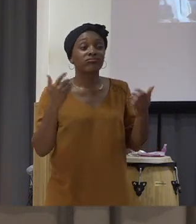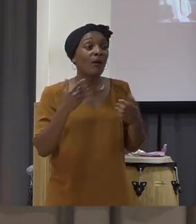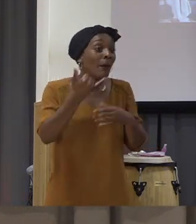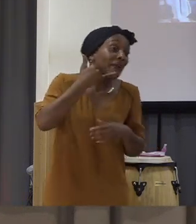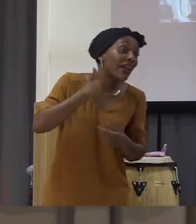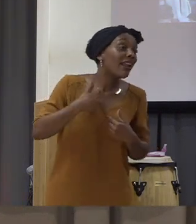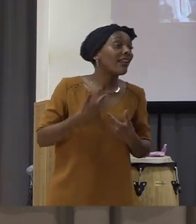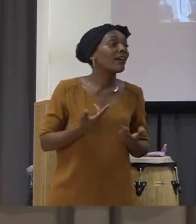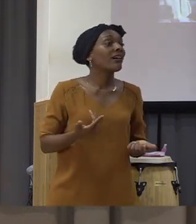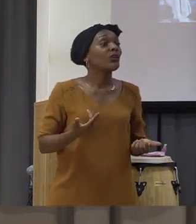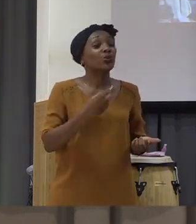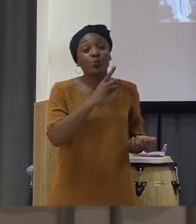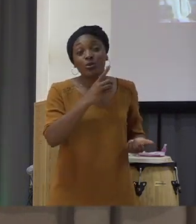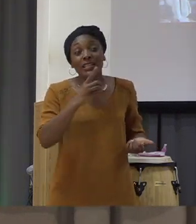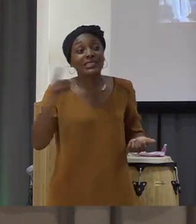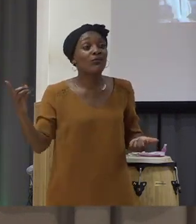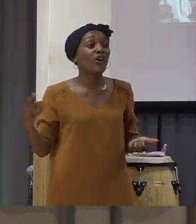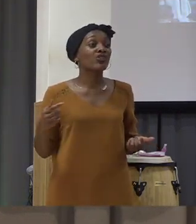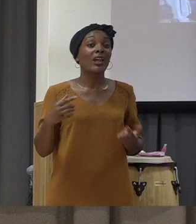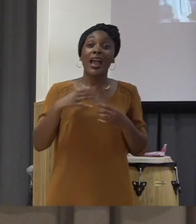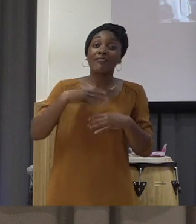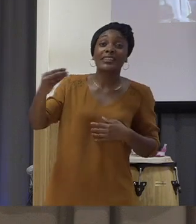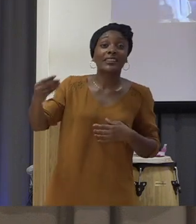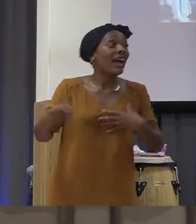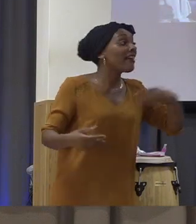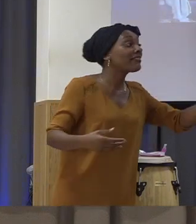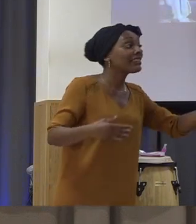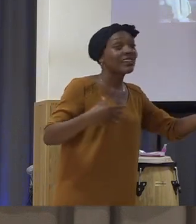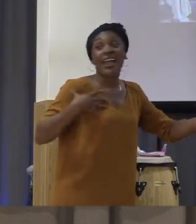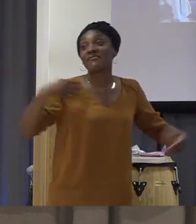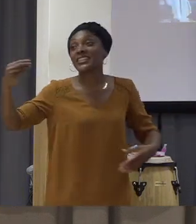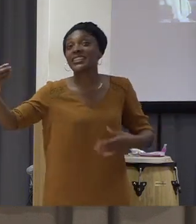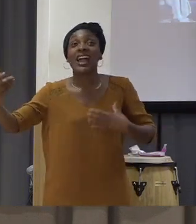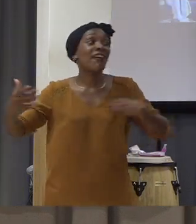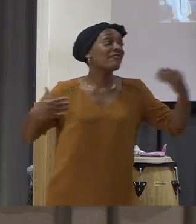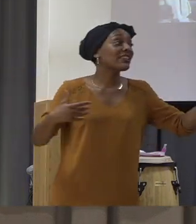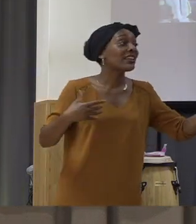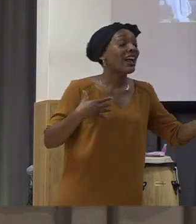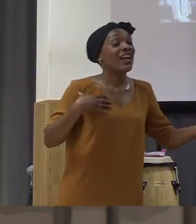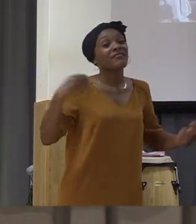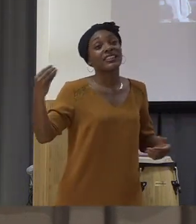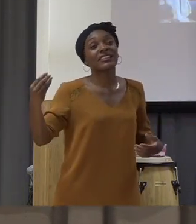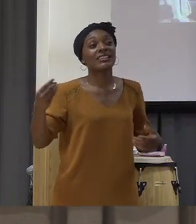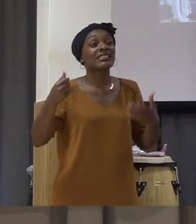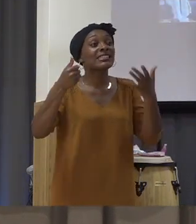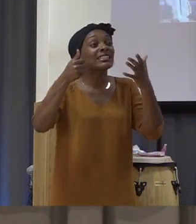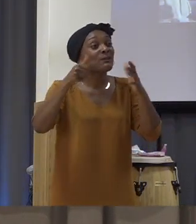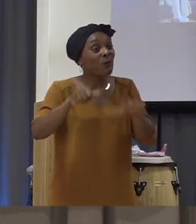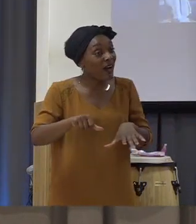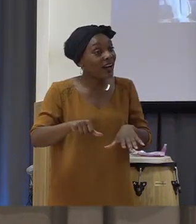Dimanche après dimanche, j'étais accueilli dans une famille et dans une autre et dans une autre. C'était incroyable. Ça a duré 6 mois.